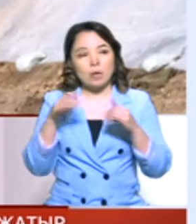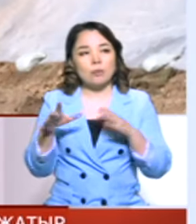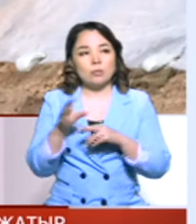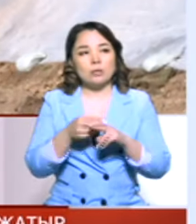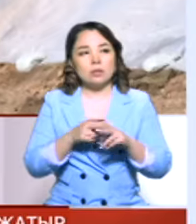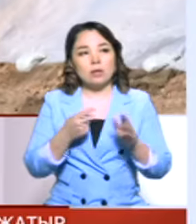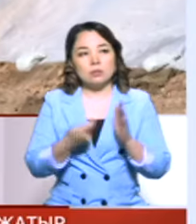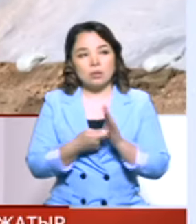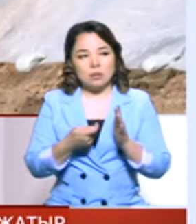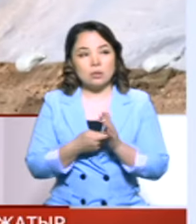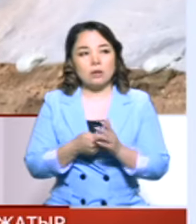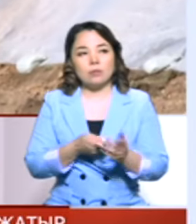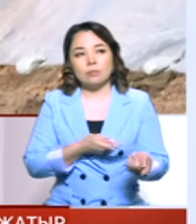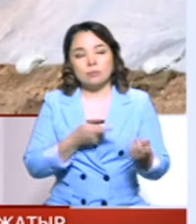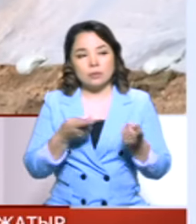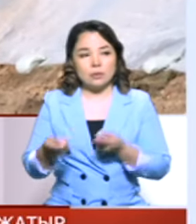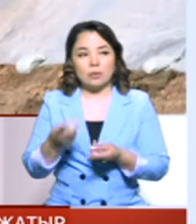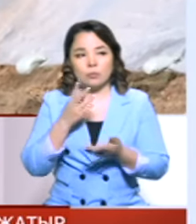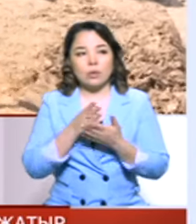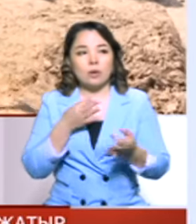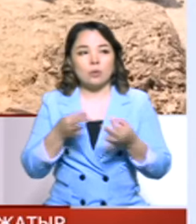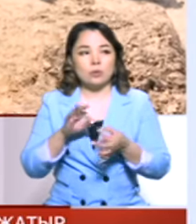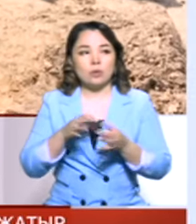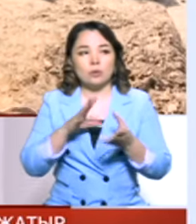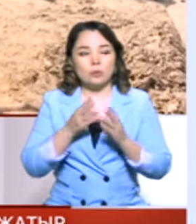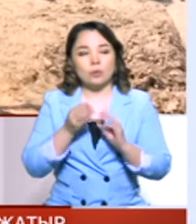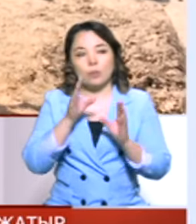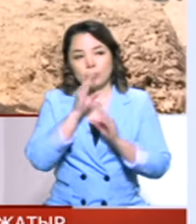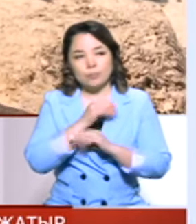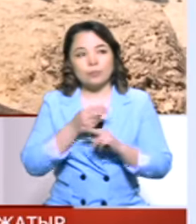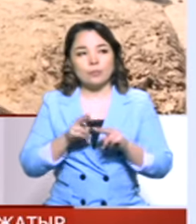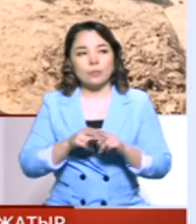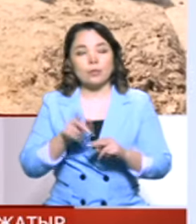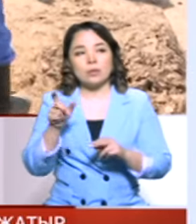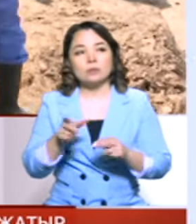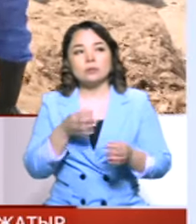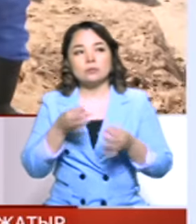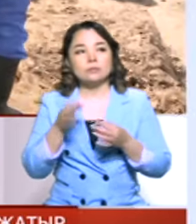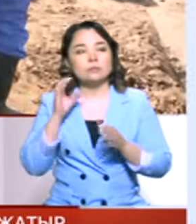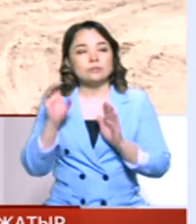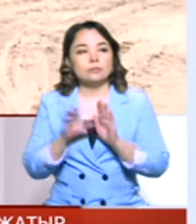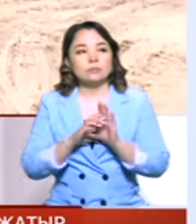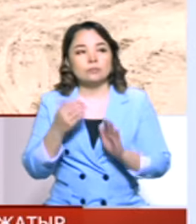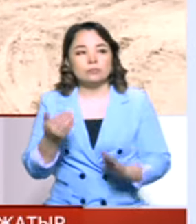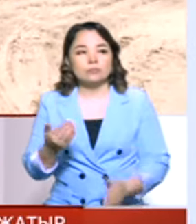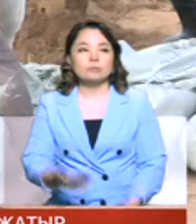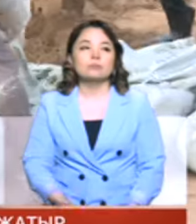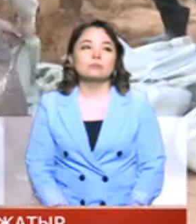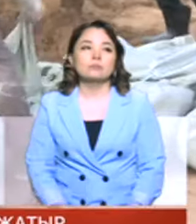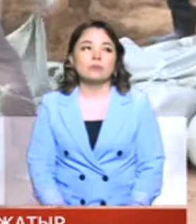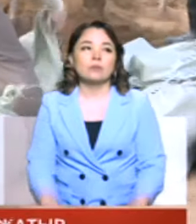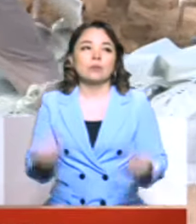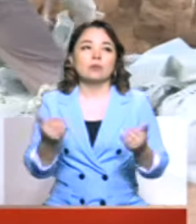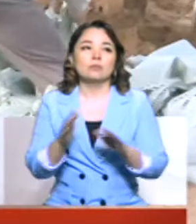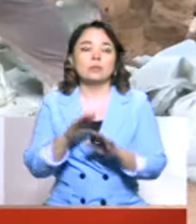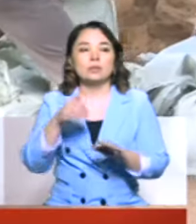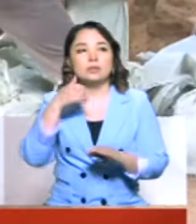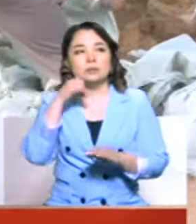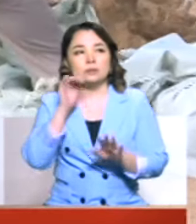жайлап тамақтанып алуға кетті. Біз олармен сұхбаттасып үлгердік. Режиссерларымыз экранға берсе. Бұл бүгін емес, кеше